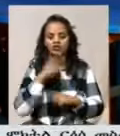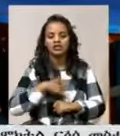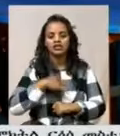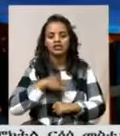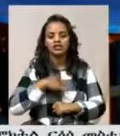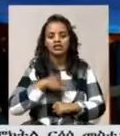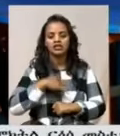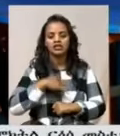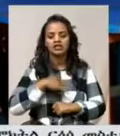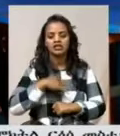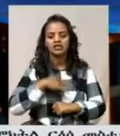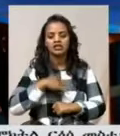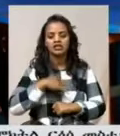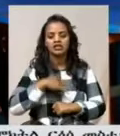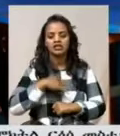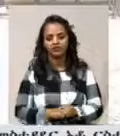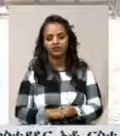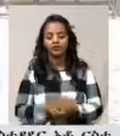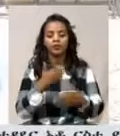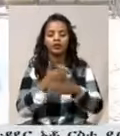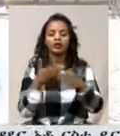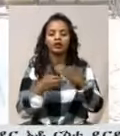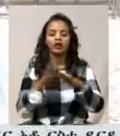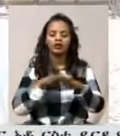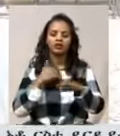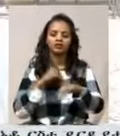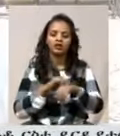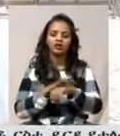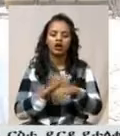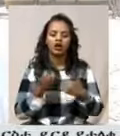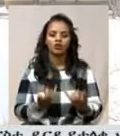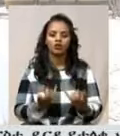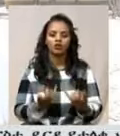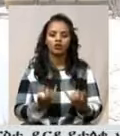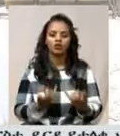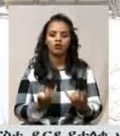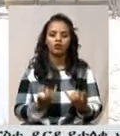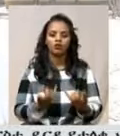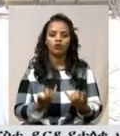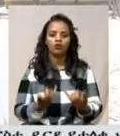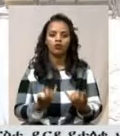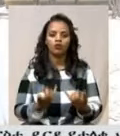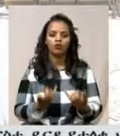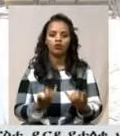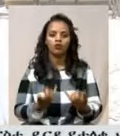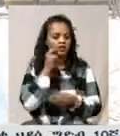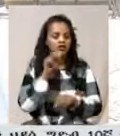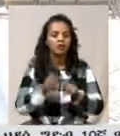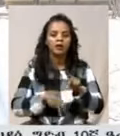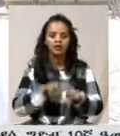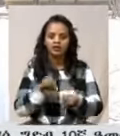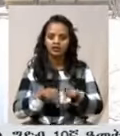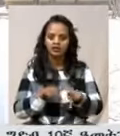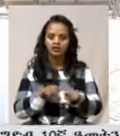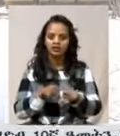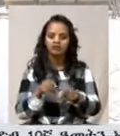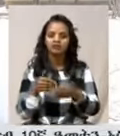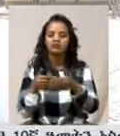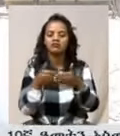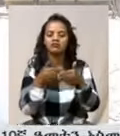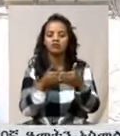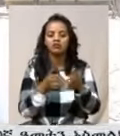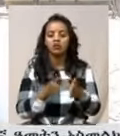ስሜት እየፈጠረ ነው ብለዋል። ግድቡ ላይ ያለው መልእክት አሁን ባለንበት ሁኔታ ወላጅን ማህበረሰብን አድሬስ በሚያደርግ